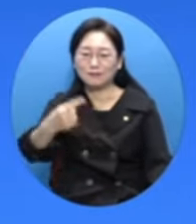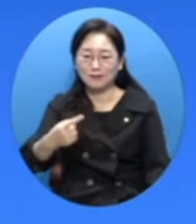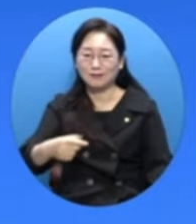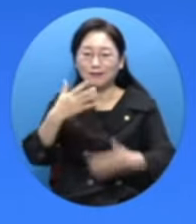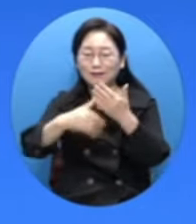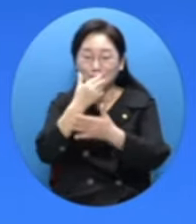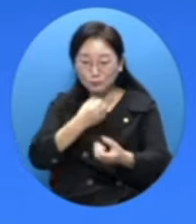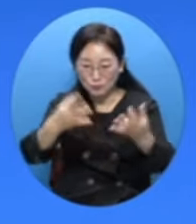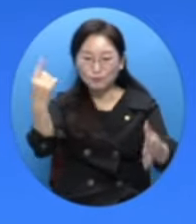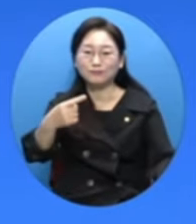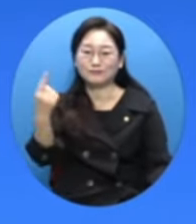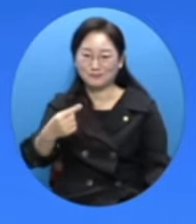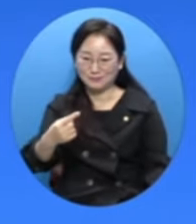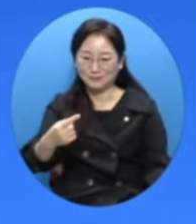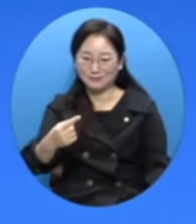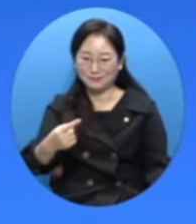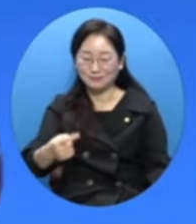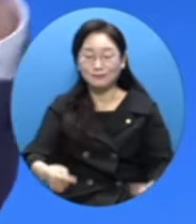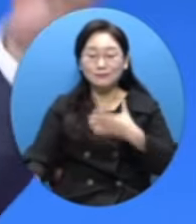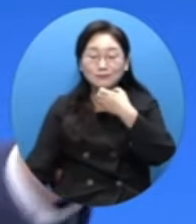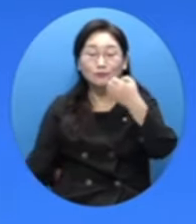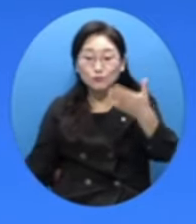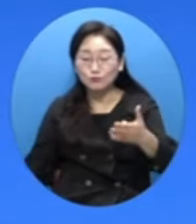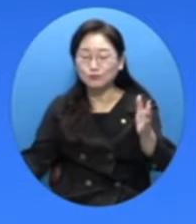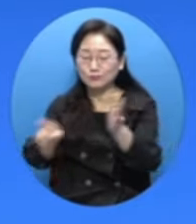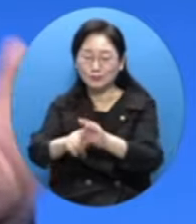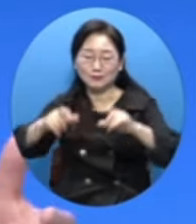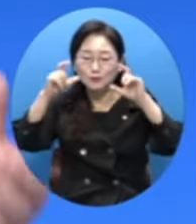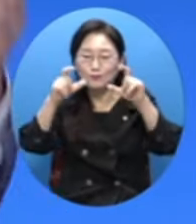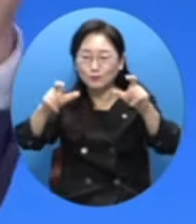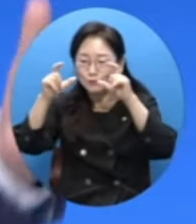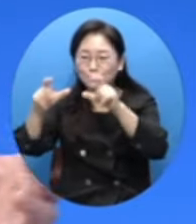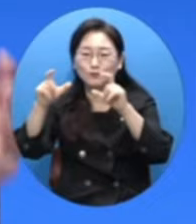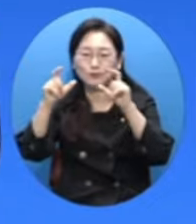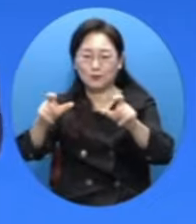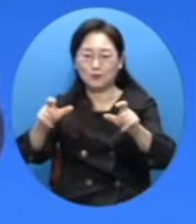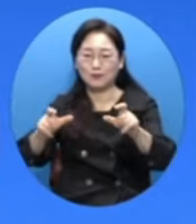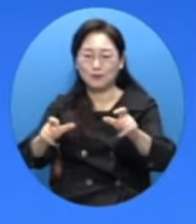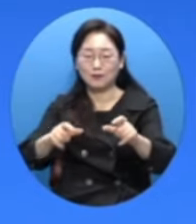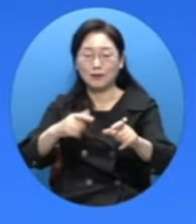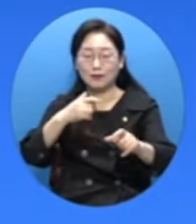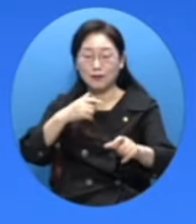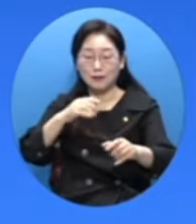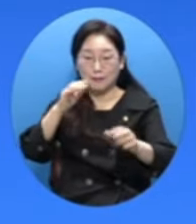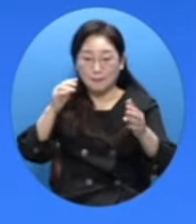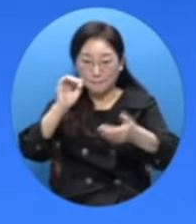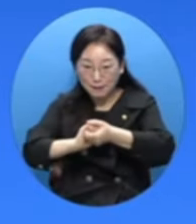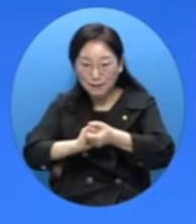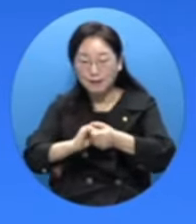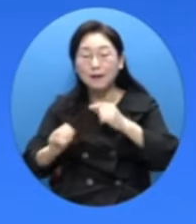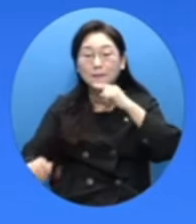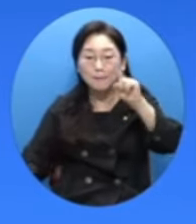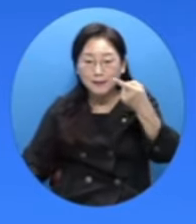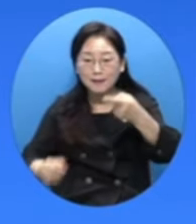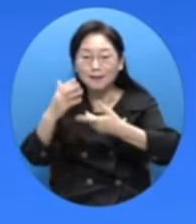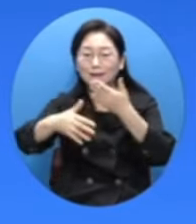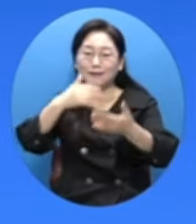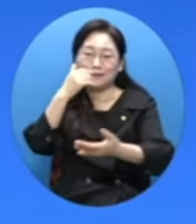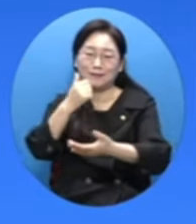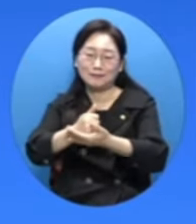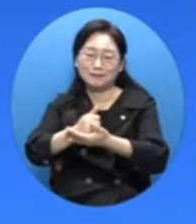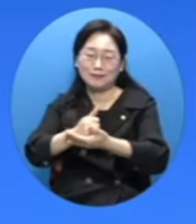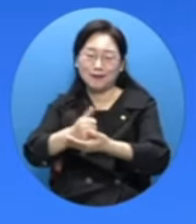하나님의 축복이 임하는 것입니다. 99세 믿음으로 선포하고 또 선포하고 선포하니까 마침내 100세 때 하나님께서